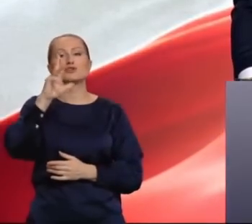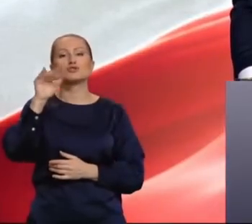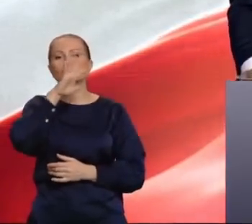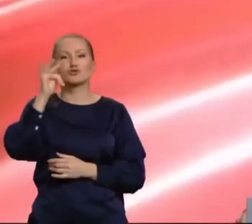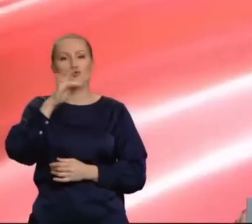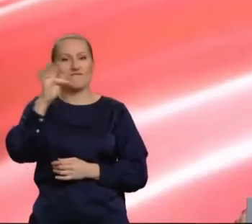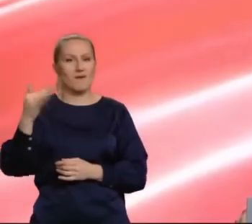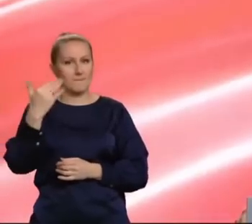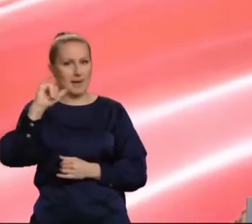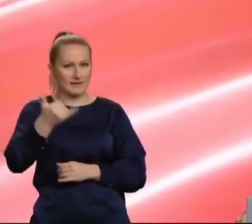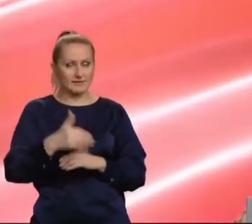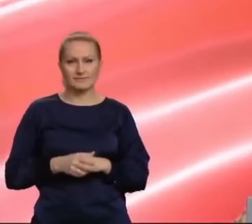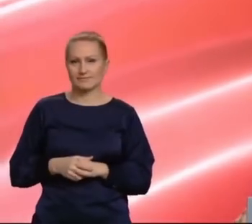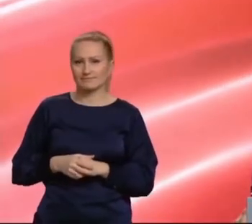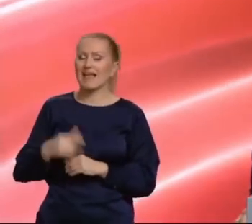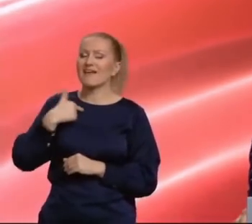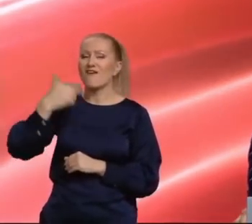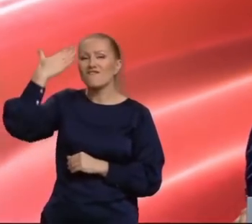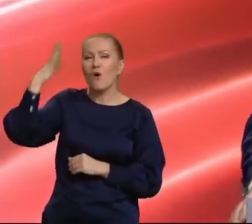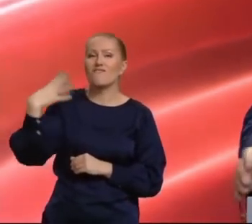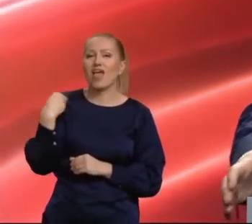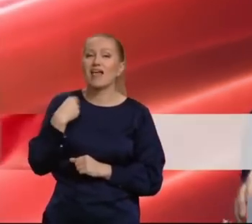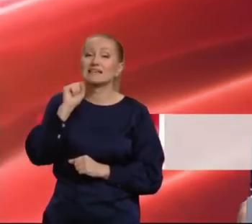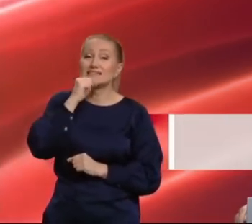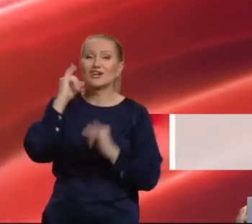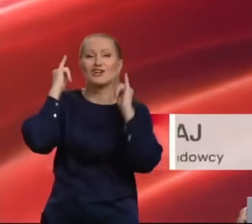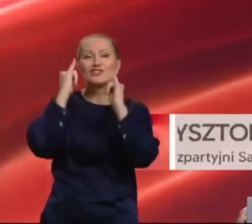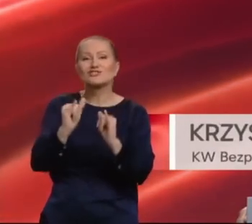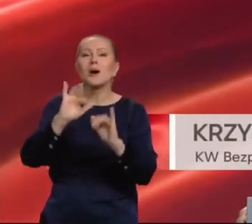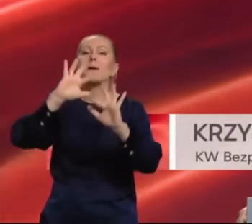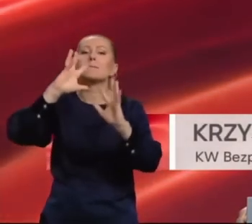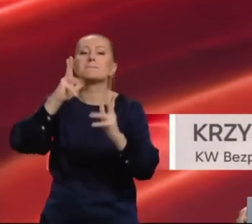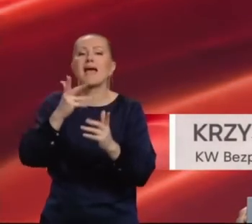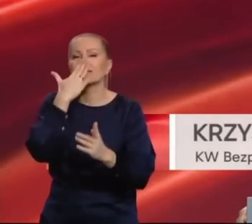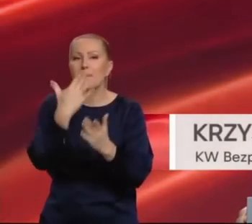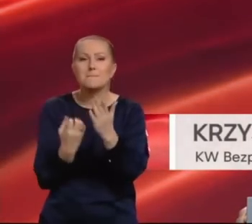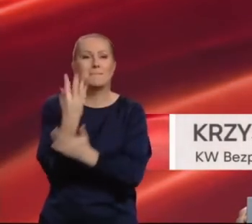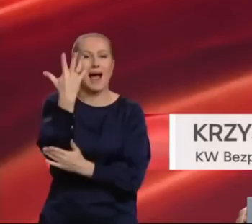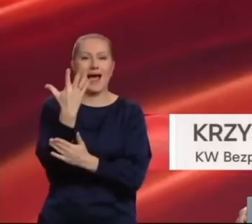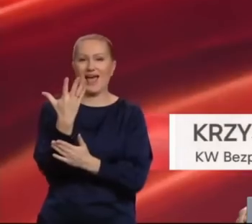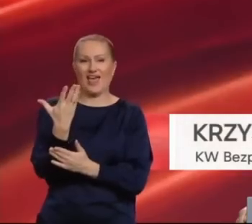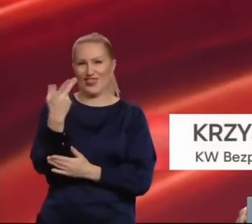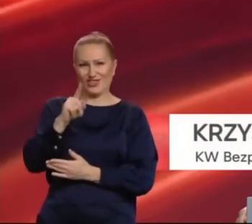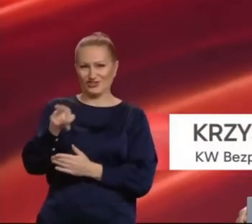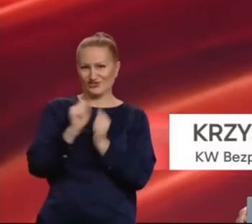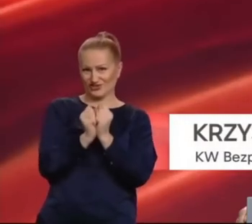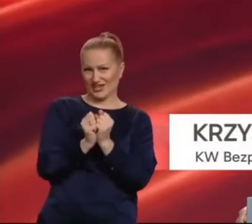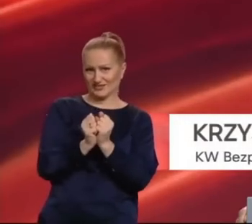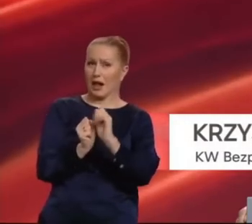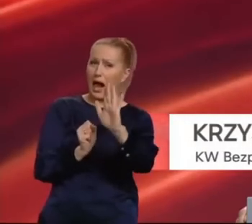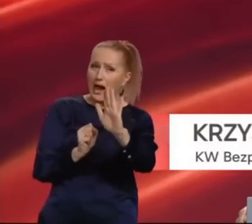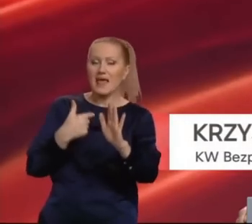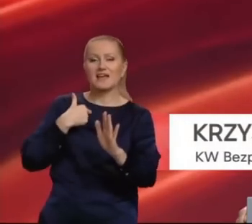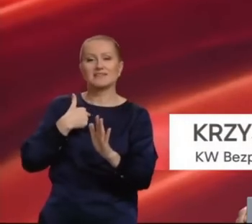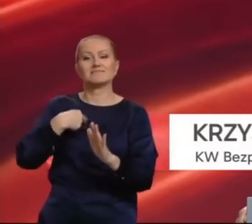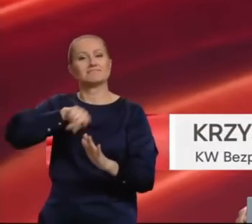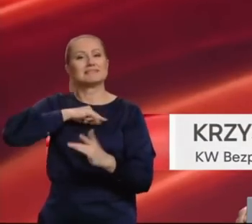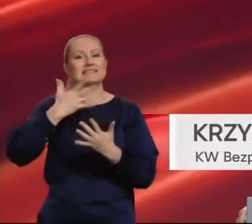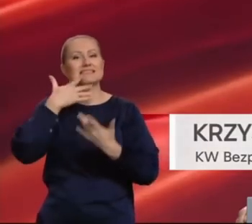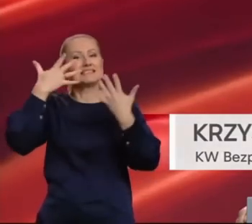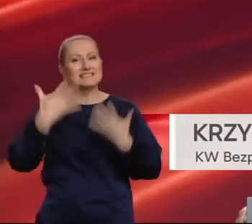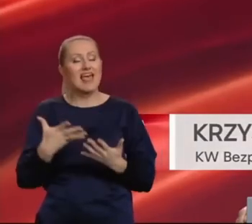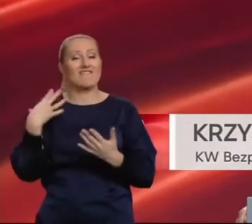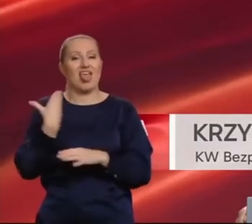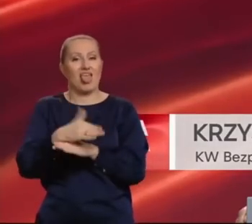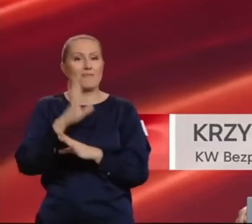ludzi? Ja bym wolał, żeby jesień życia wyglądała jak piękny wiosenny maj niż jak wrzesień, ale jesteśmy za tym, aby wiek emerytalny dzisiaj utrzymać,